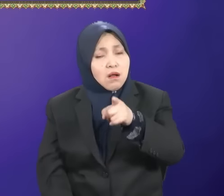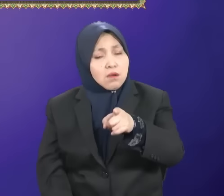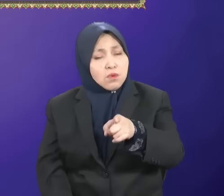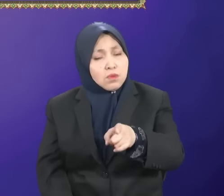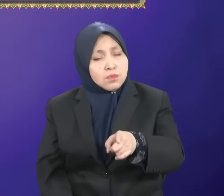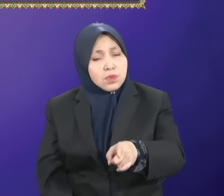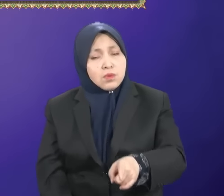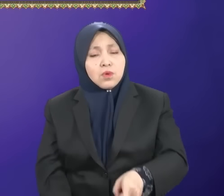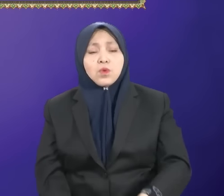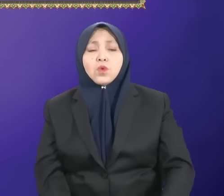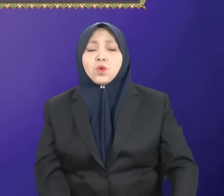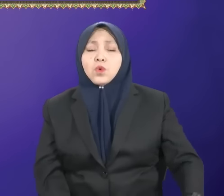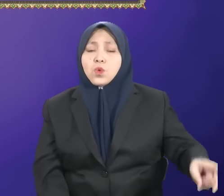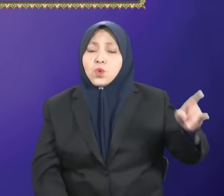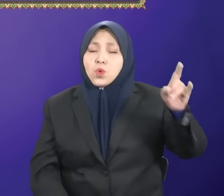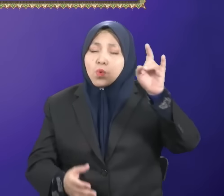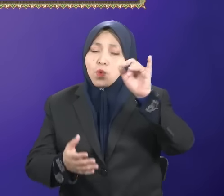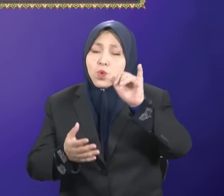Hamin